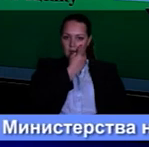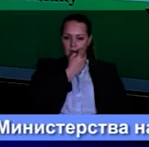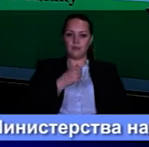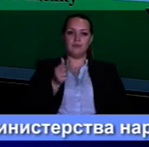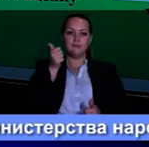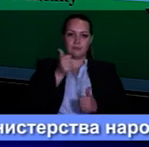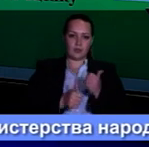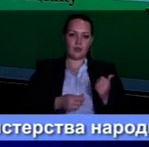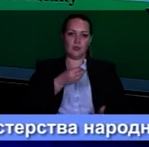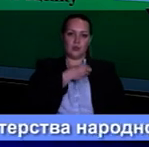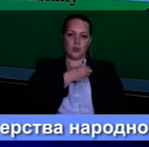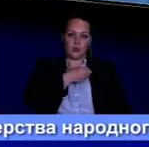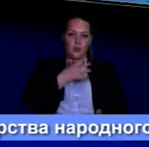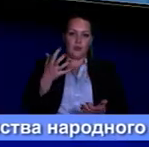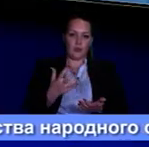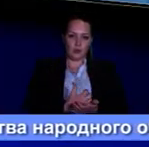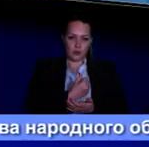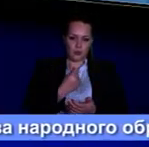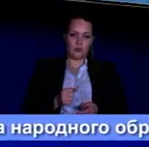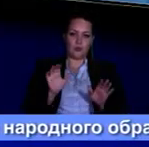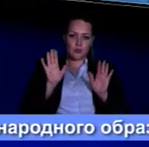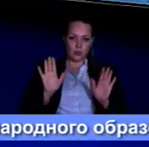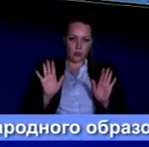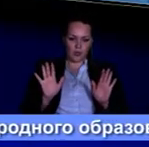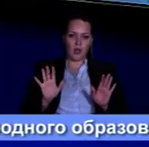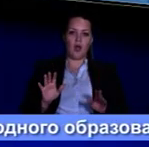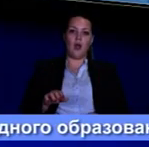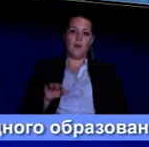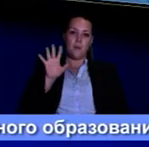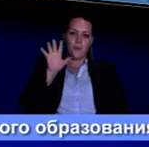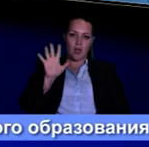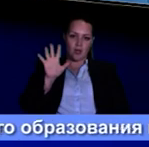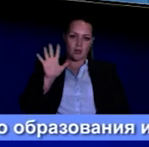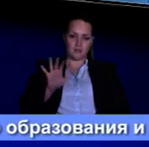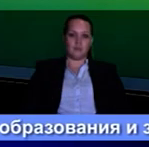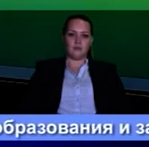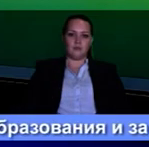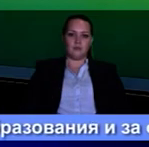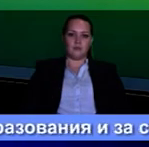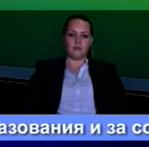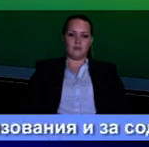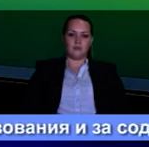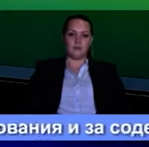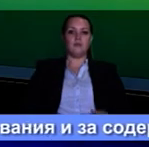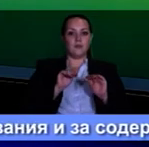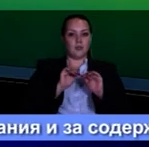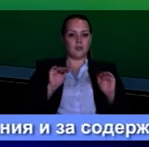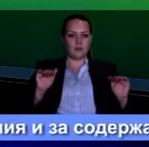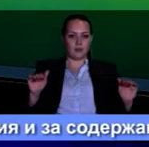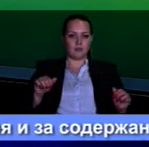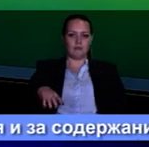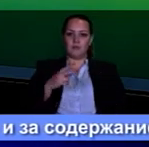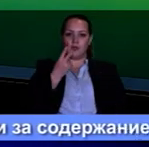Каждый хочет получать только лишь оценку 5. Ребята, перед